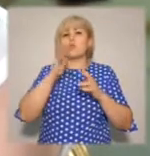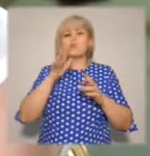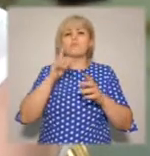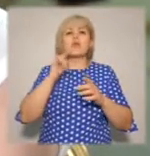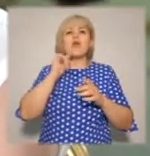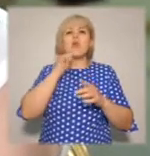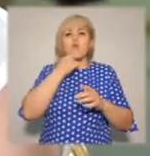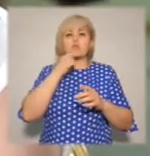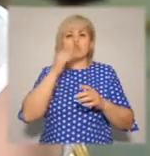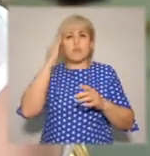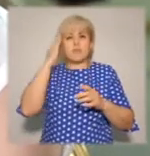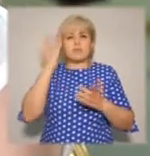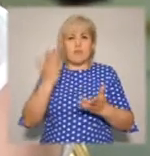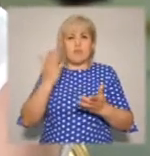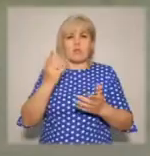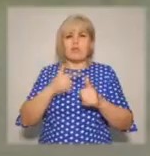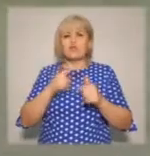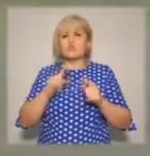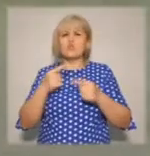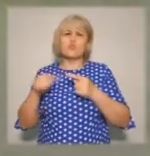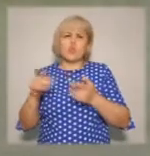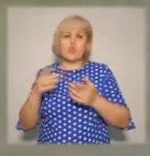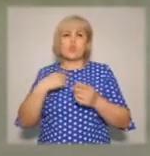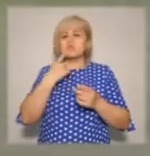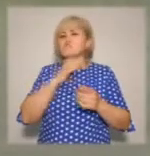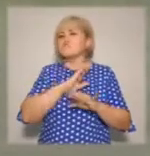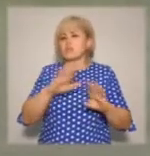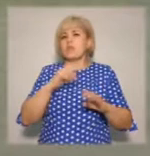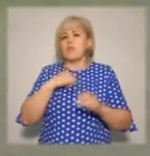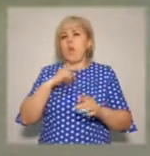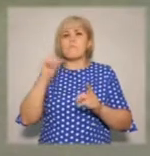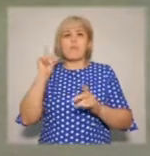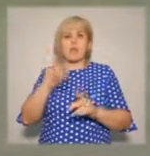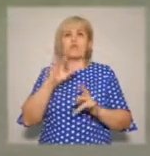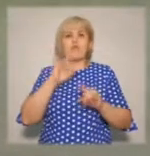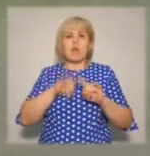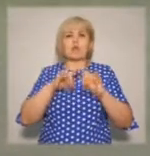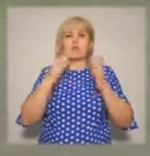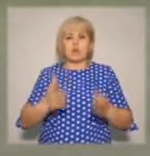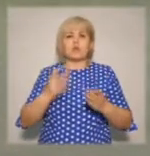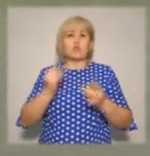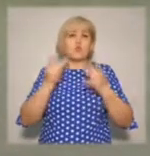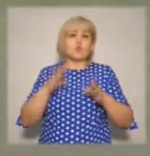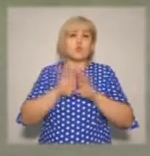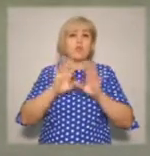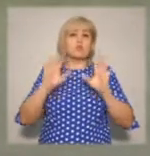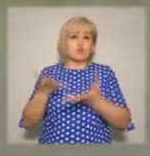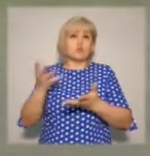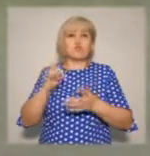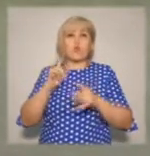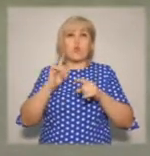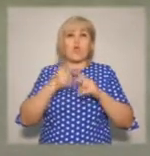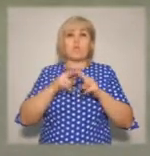Я сказала, нет, я поеду в Ханты-Мансийск. Ну, просто так сложилось, что это был Ханты-Мансийск, что я буду танцевать. Все